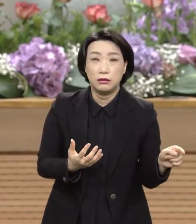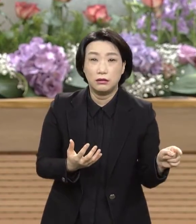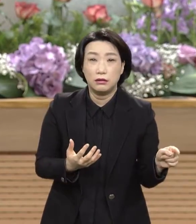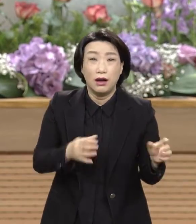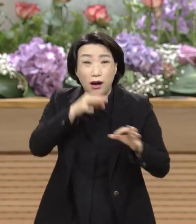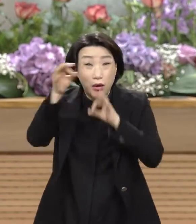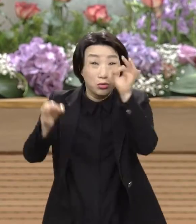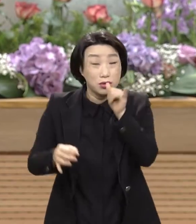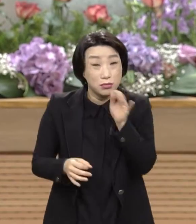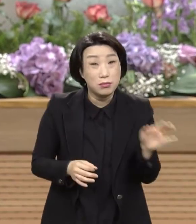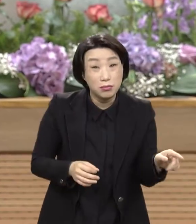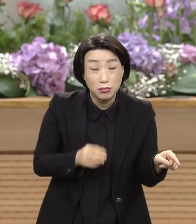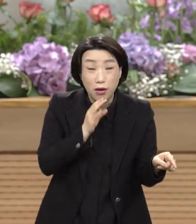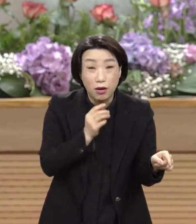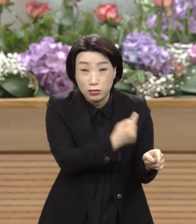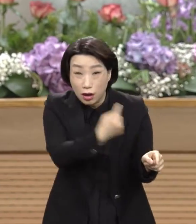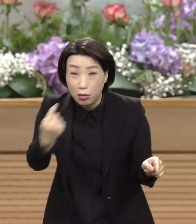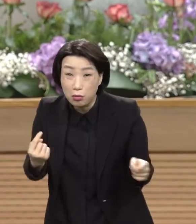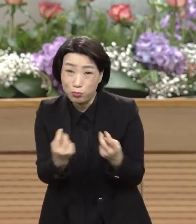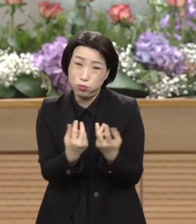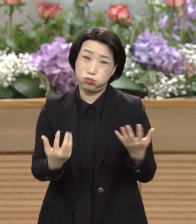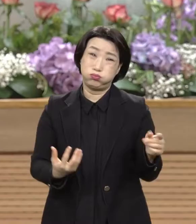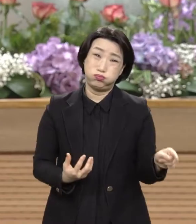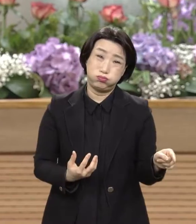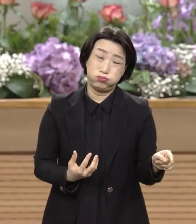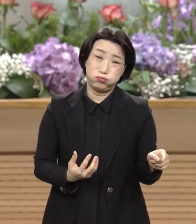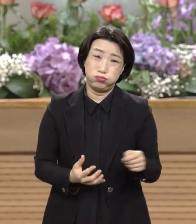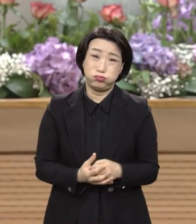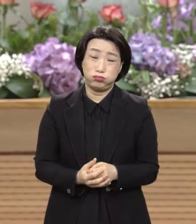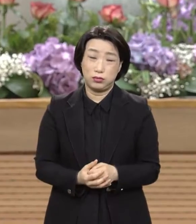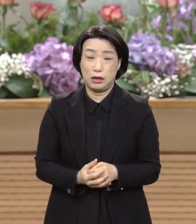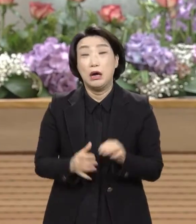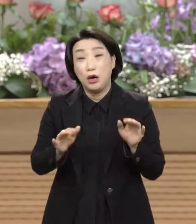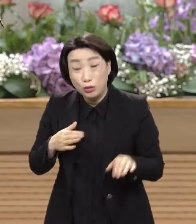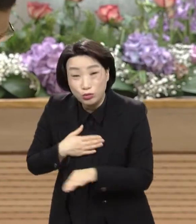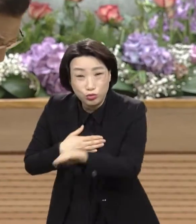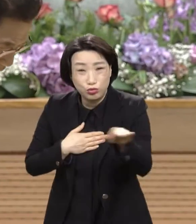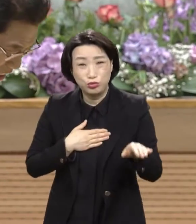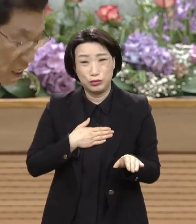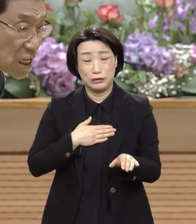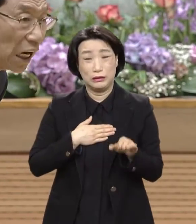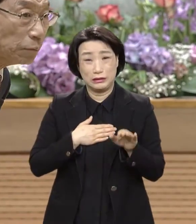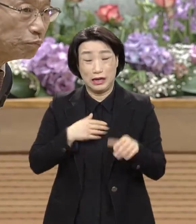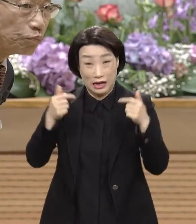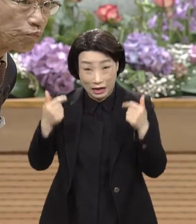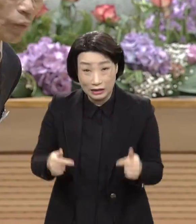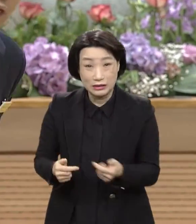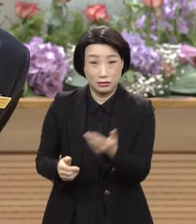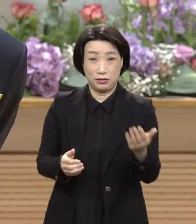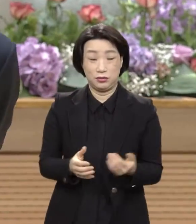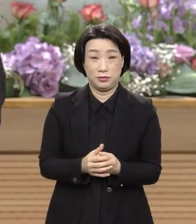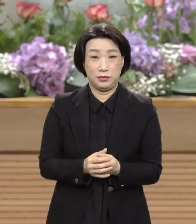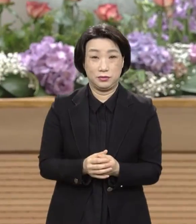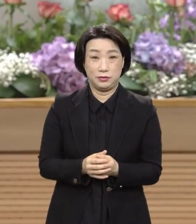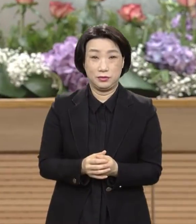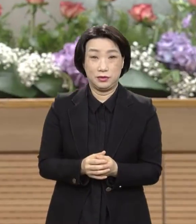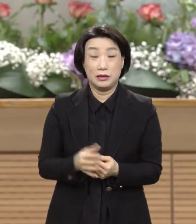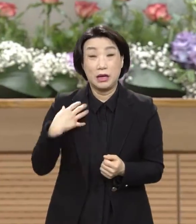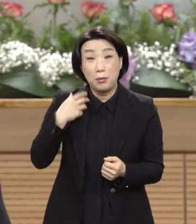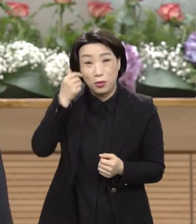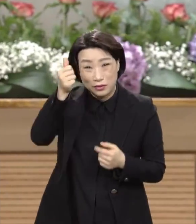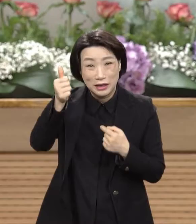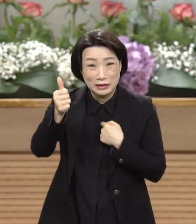어? 나올 길이 없는 거예요. 우리는 항상